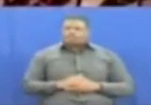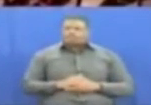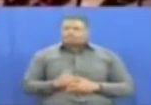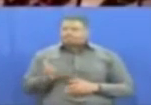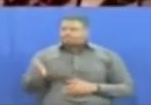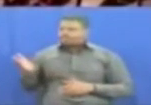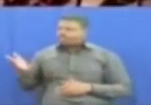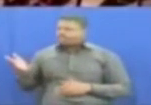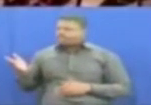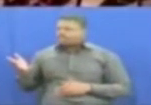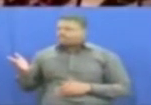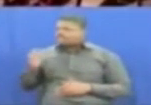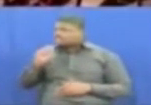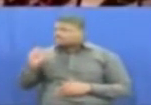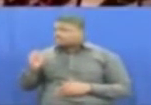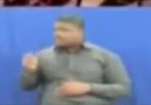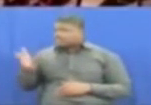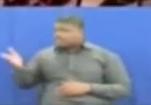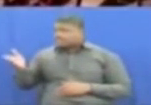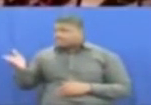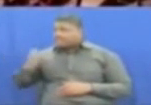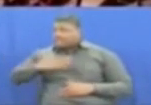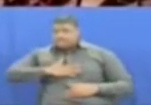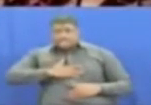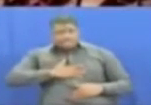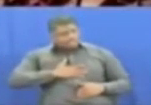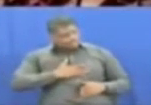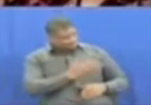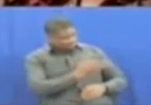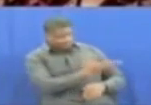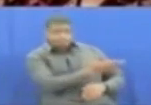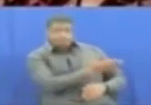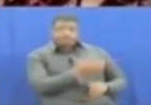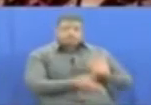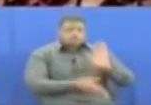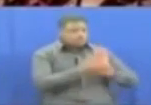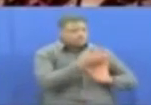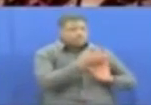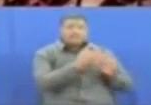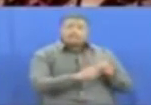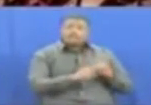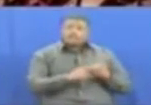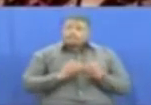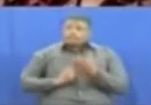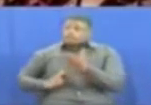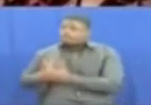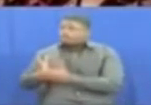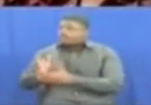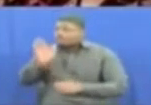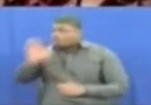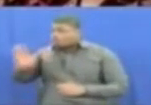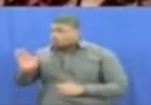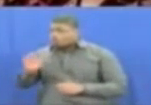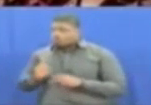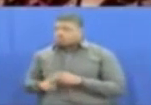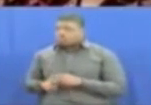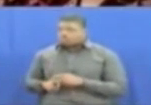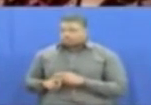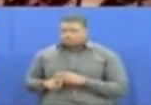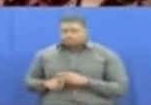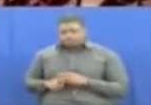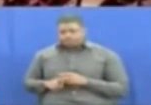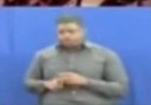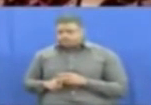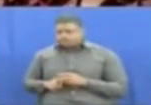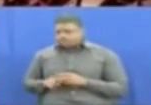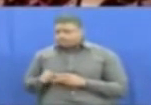Asante sana Mheshimiwa Mchengero. Kwanza kupitia kwako mbunge wa Rufiji na kupitia kwa mbunge wa